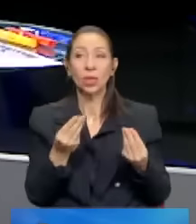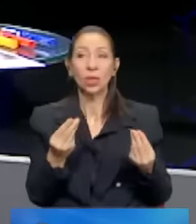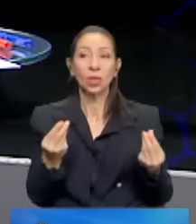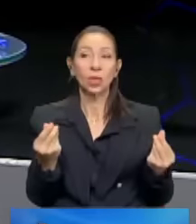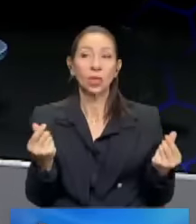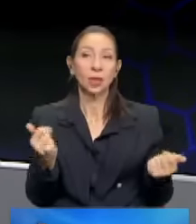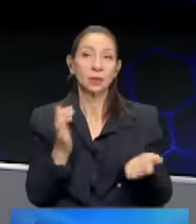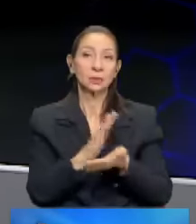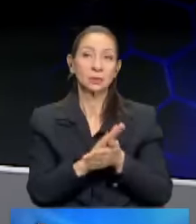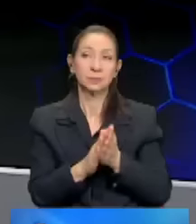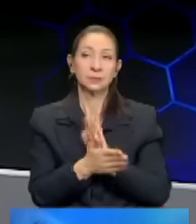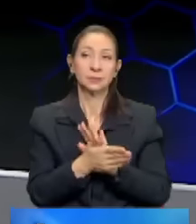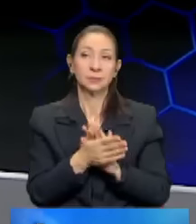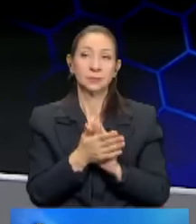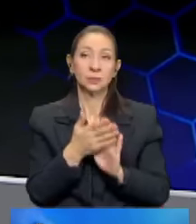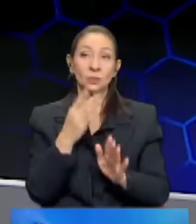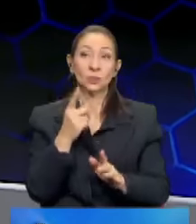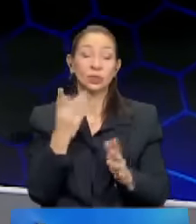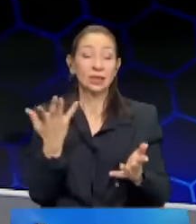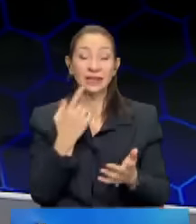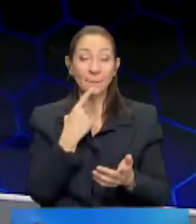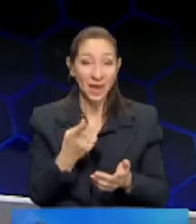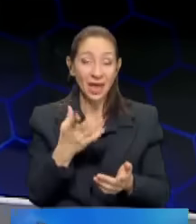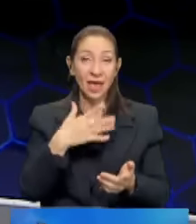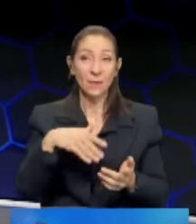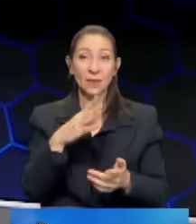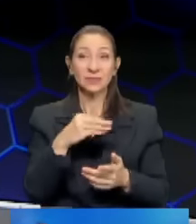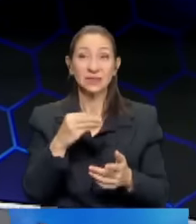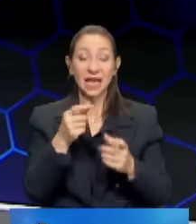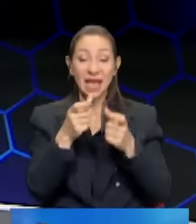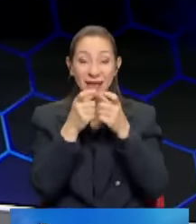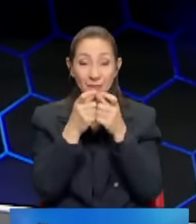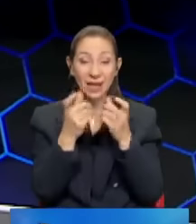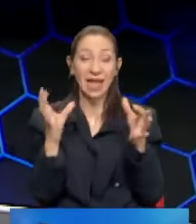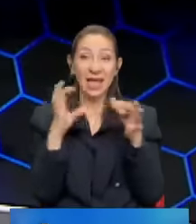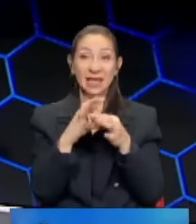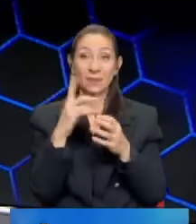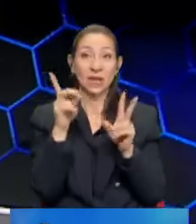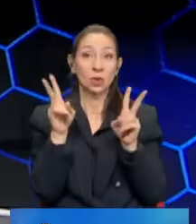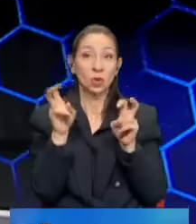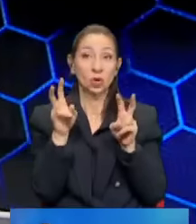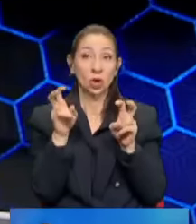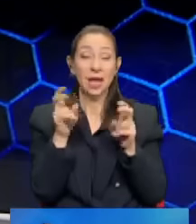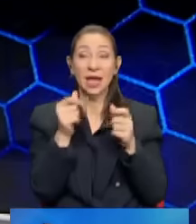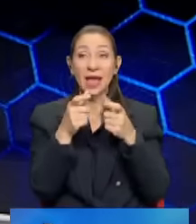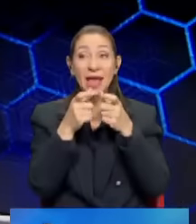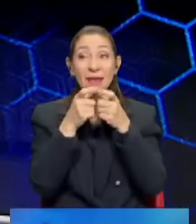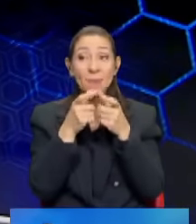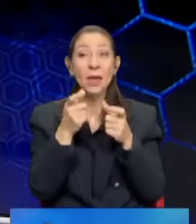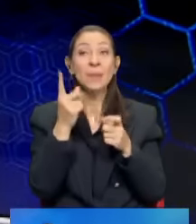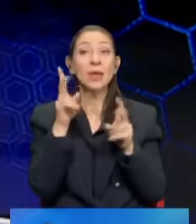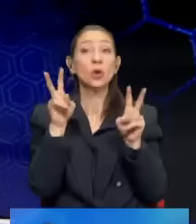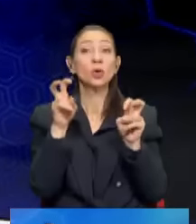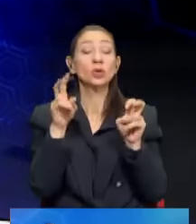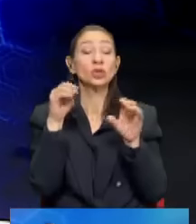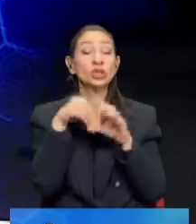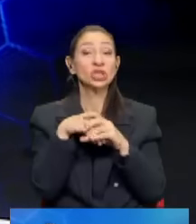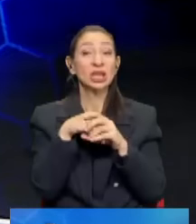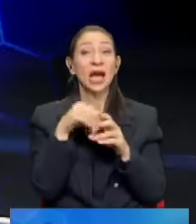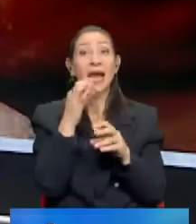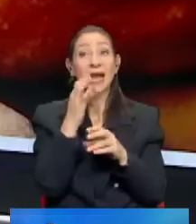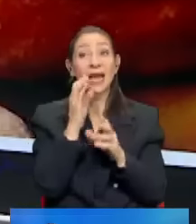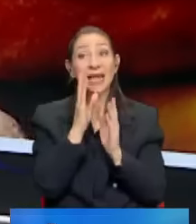derece düşmüş oldu bu da hepimizin aşını ekmeğini ilgilendiren bir konuydu ekmeğimizi ilgilendiren bir konu için